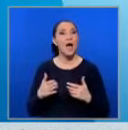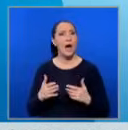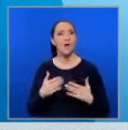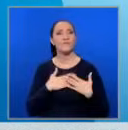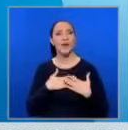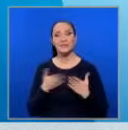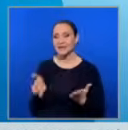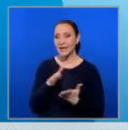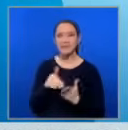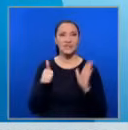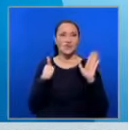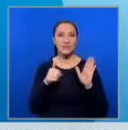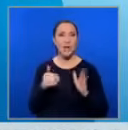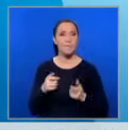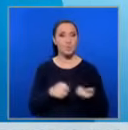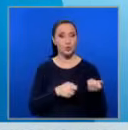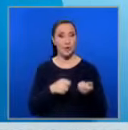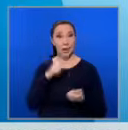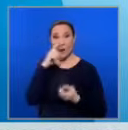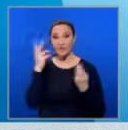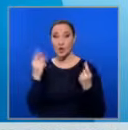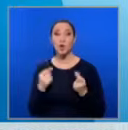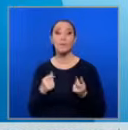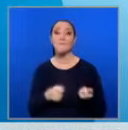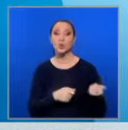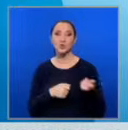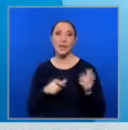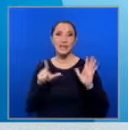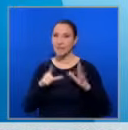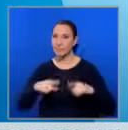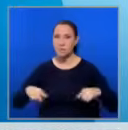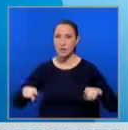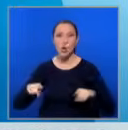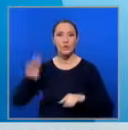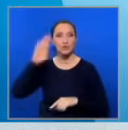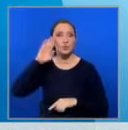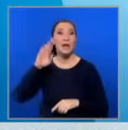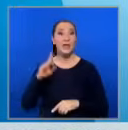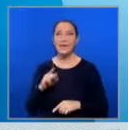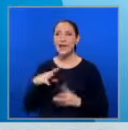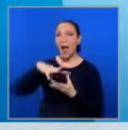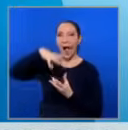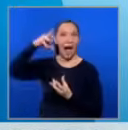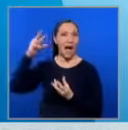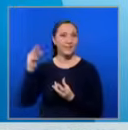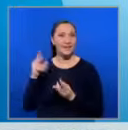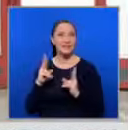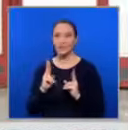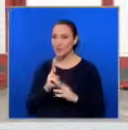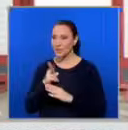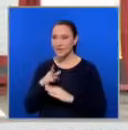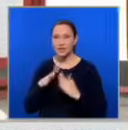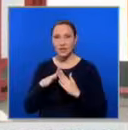пожарна. А главните герои всъщност са пожарникарите от 7-ма районна служба и неразумна катерица, решила да нахлуе в къщичка за